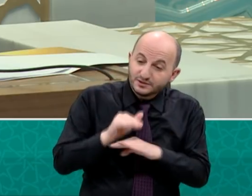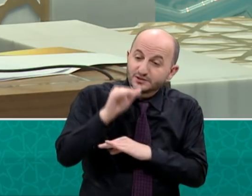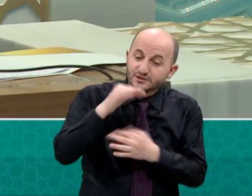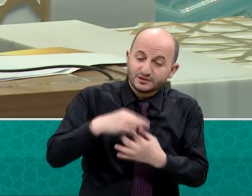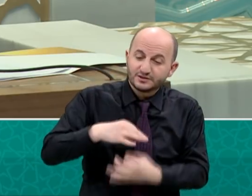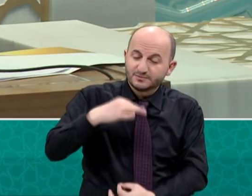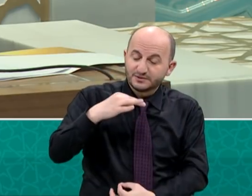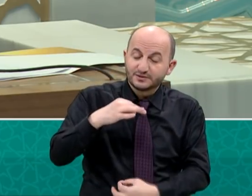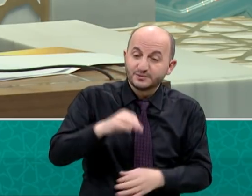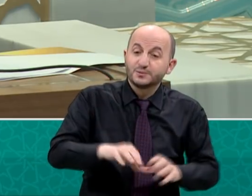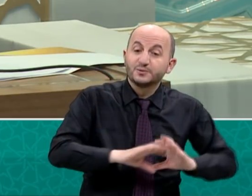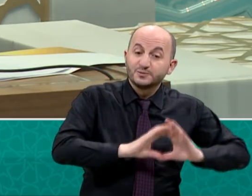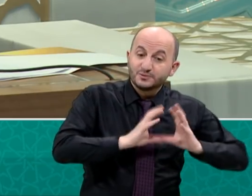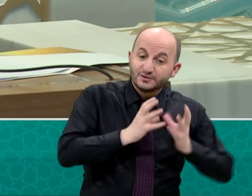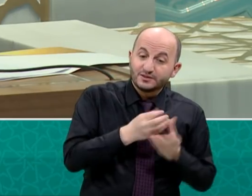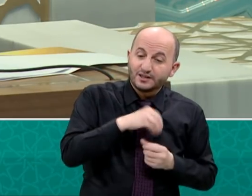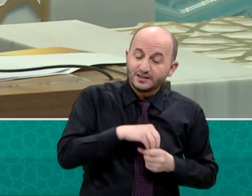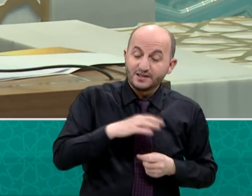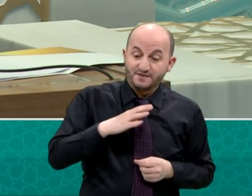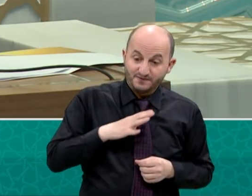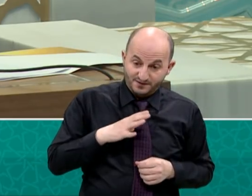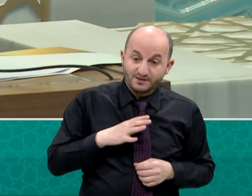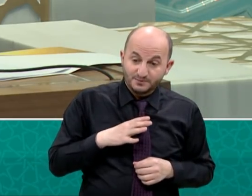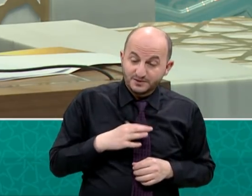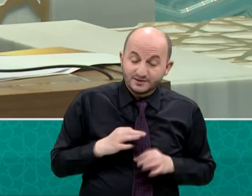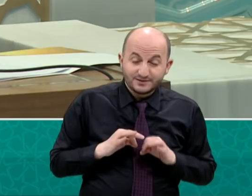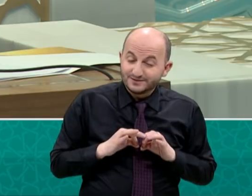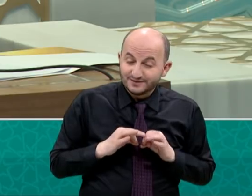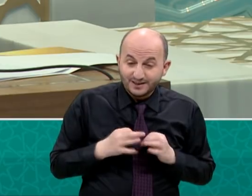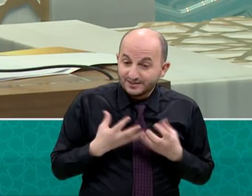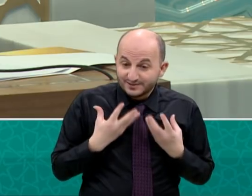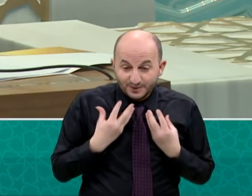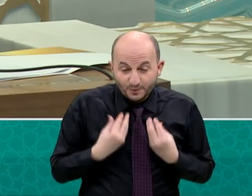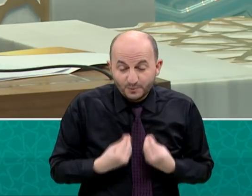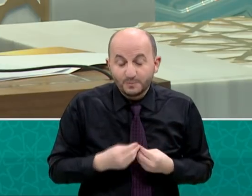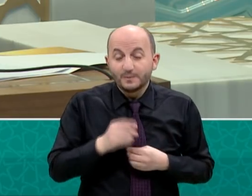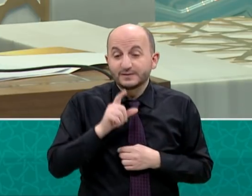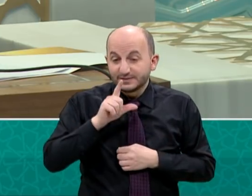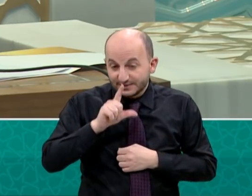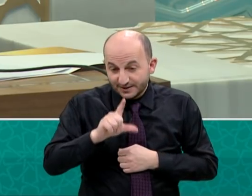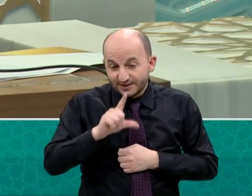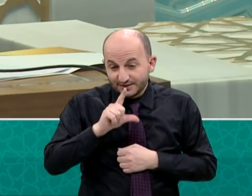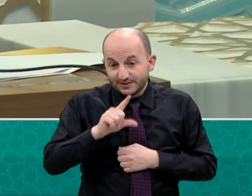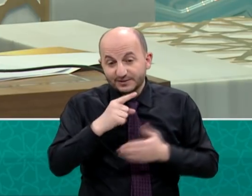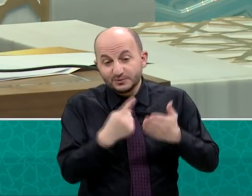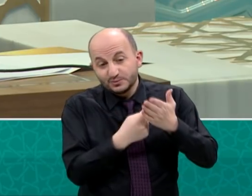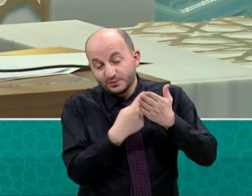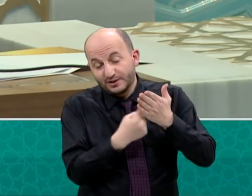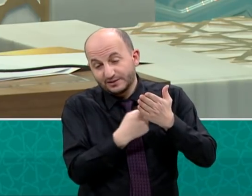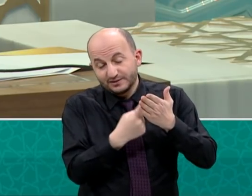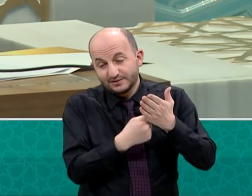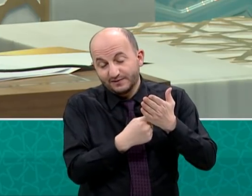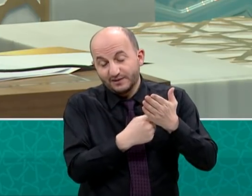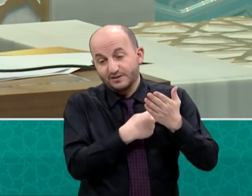bu dünyadaki varlığımızın nasıl olması gerektiğini Kur'an-ı Kerim'in